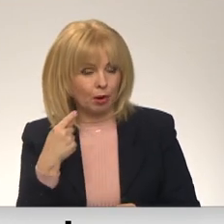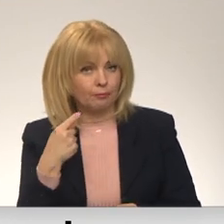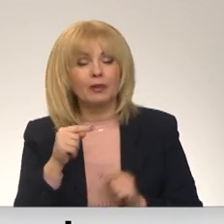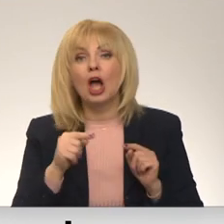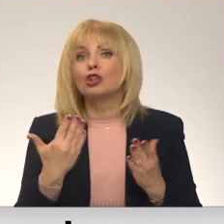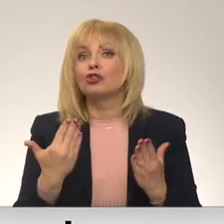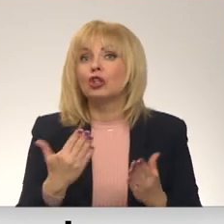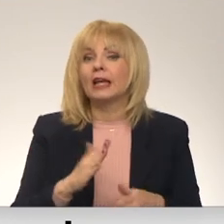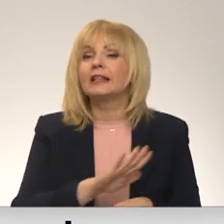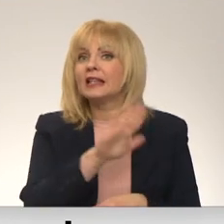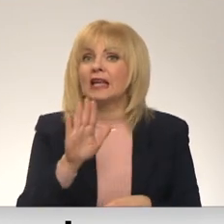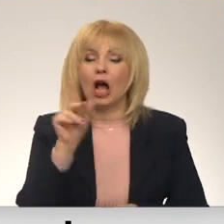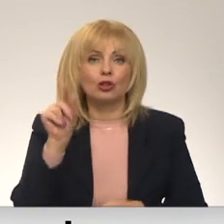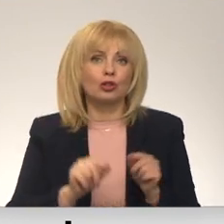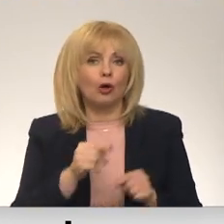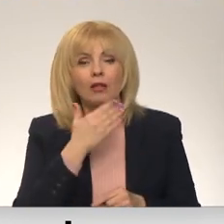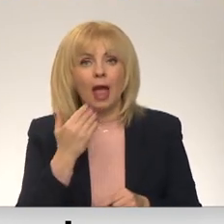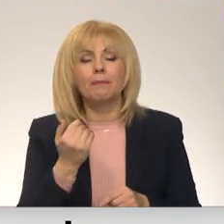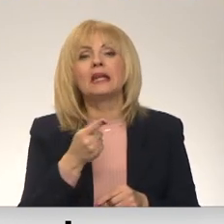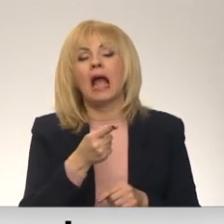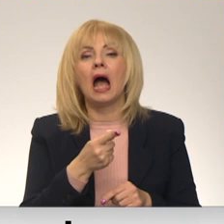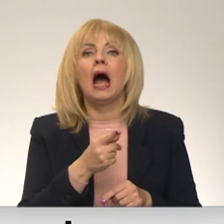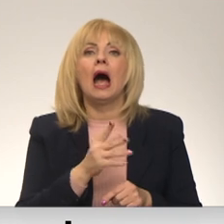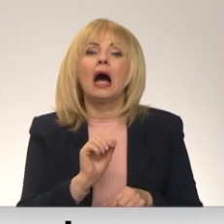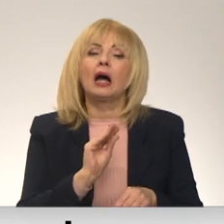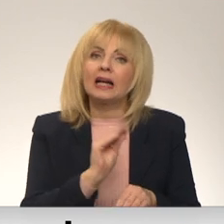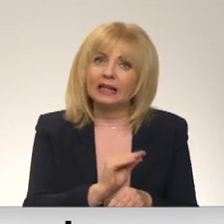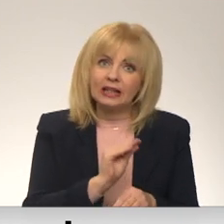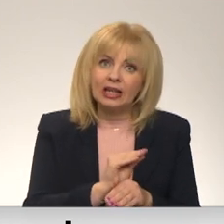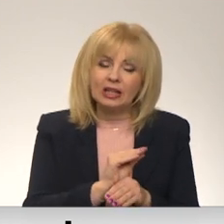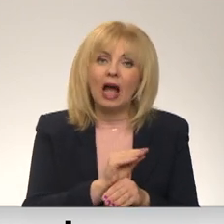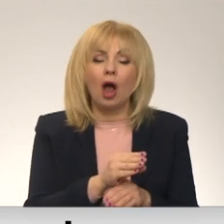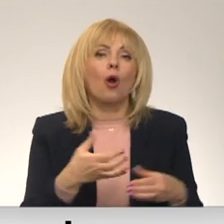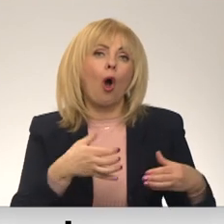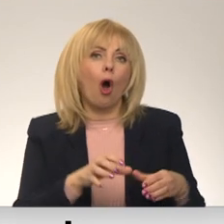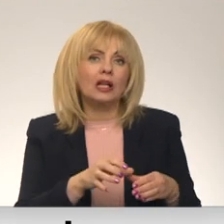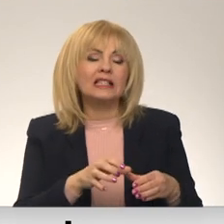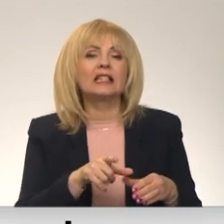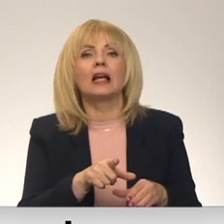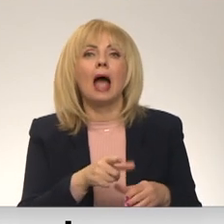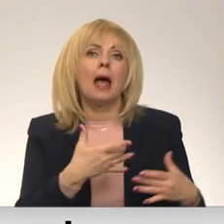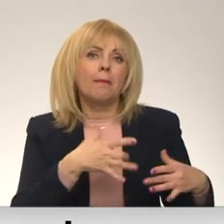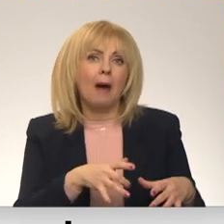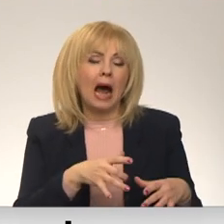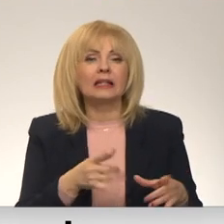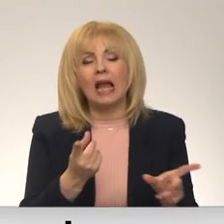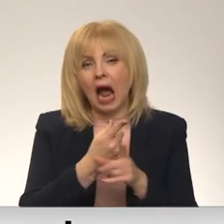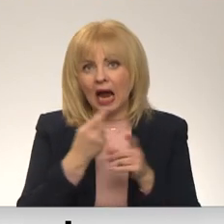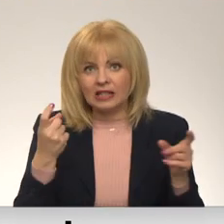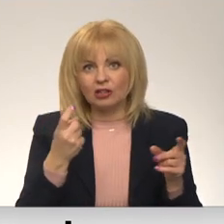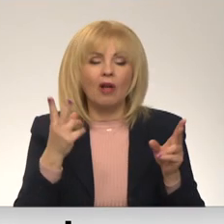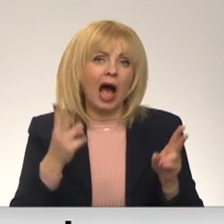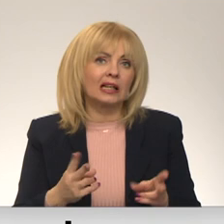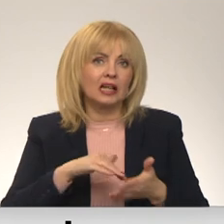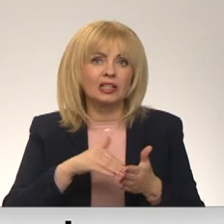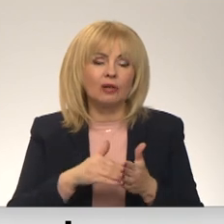Šīs dienas kongresā netika taupīta kritika valdošajai koalīcijai un valdībai. Partija aicina izsludināt Latvijā ārkārtējo